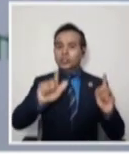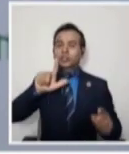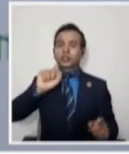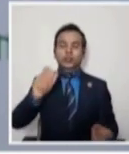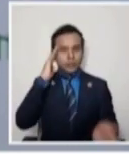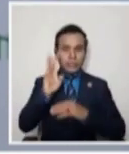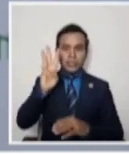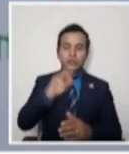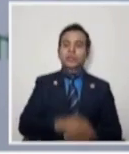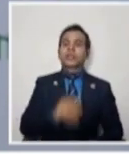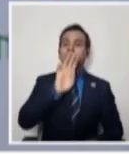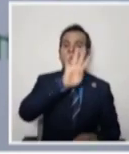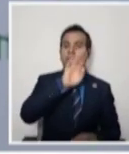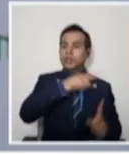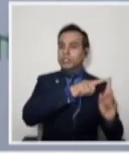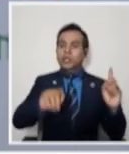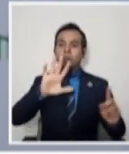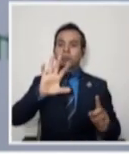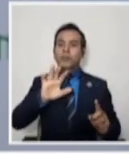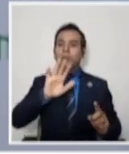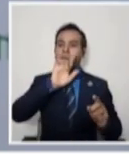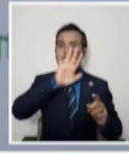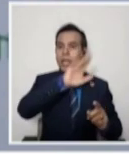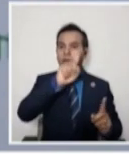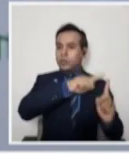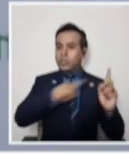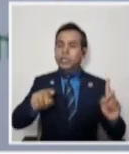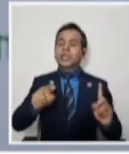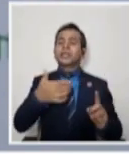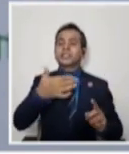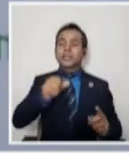51 থেকে 60 বছরের মধ্যে 6 জন এবং 41 থেকে 50 বছরের মধ্যে 5 জন,